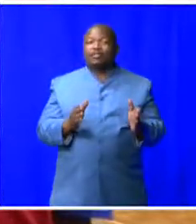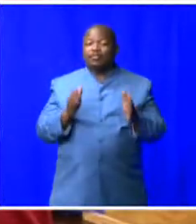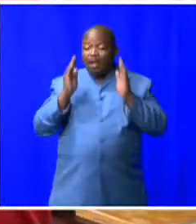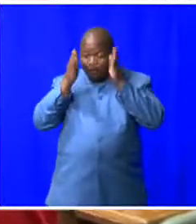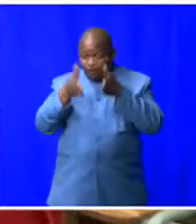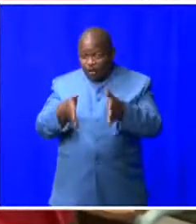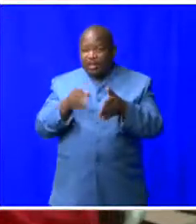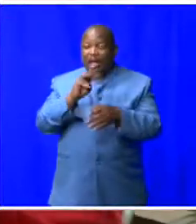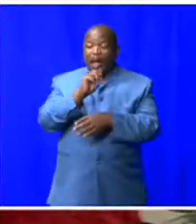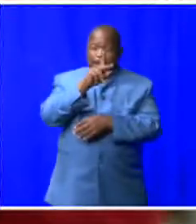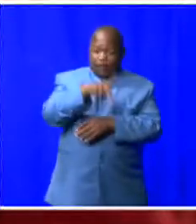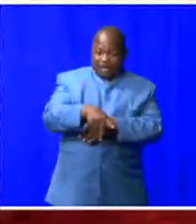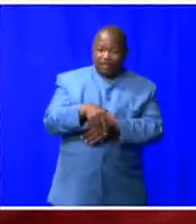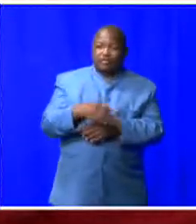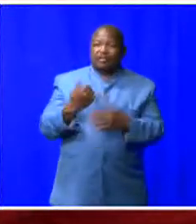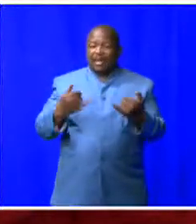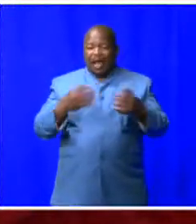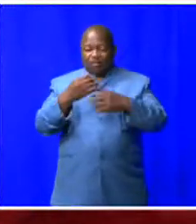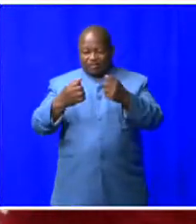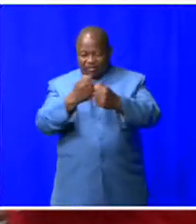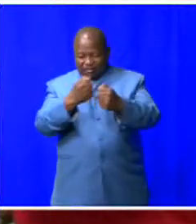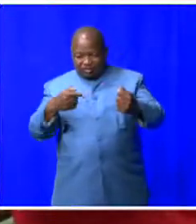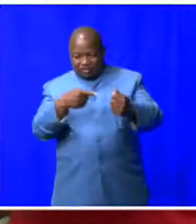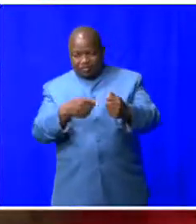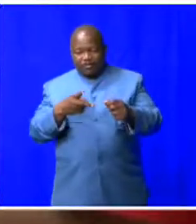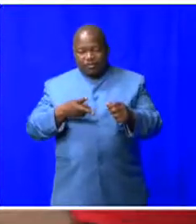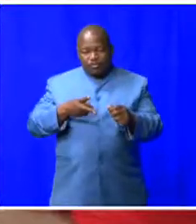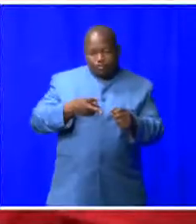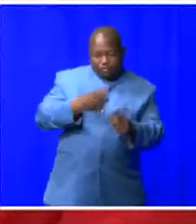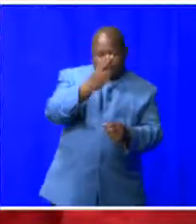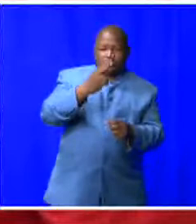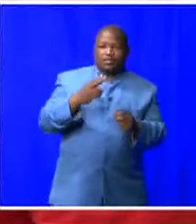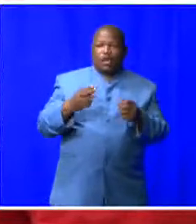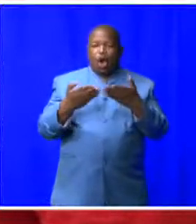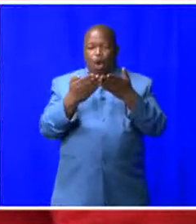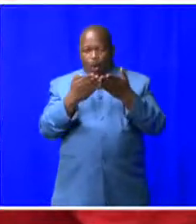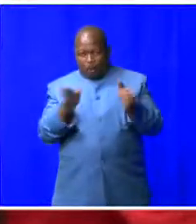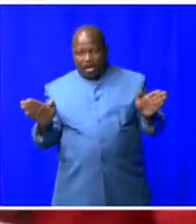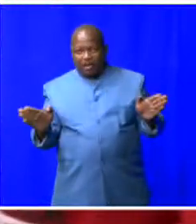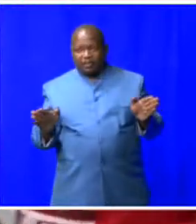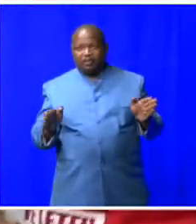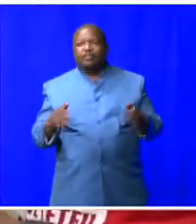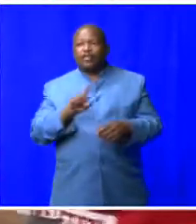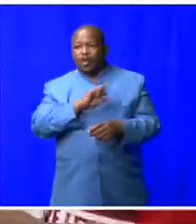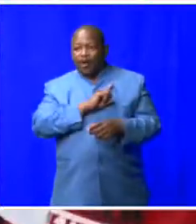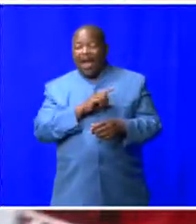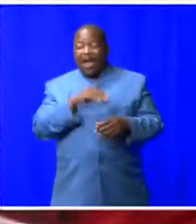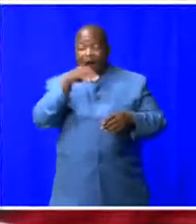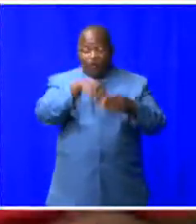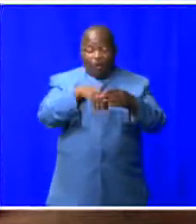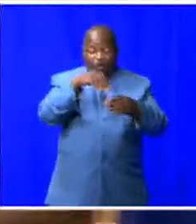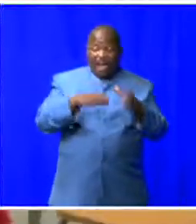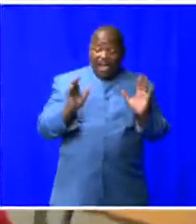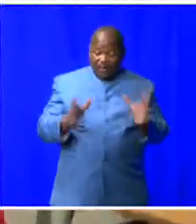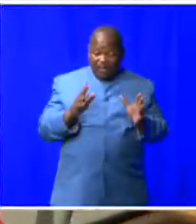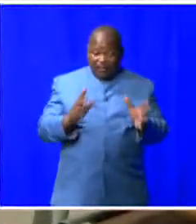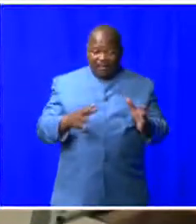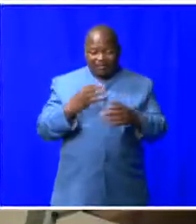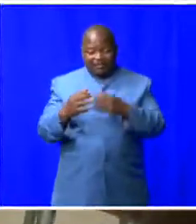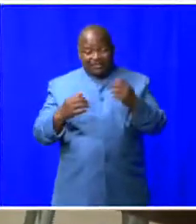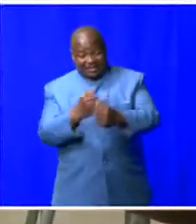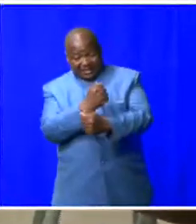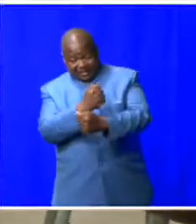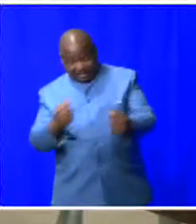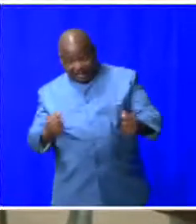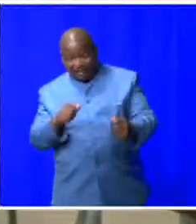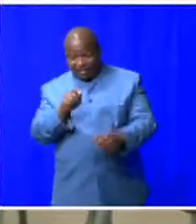ukuthi ayakhathwa wona emasells kukhombisa ukuthi leli bhokisi leli leballot box beyivele ivaliwe kuvale ngekuvunyelwana nasivala nasishaya